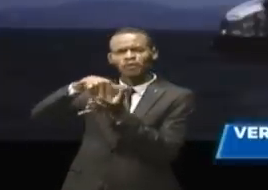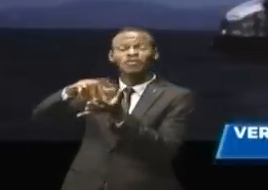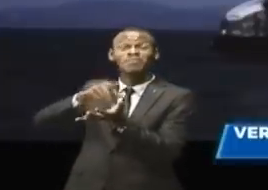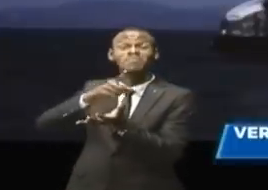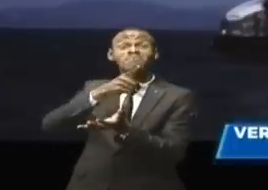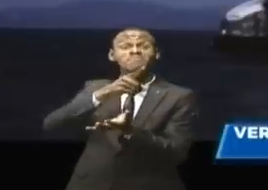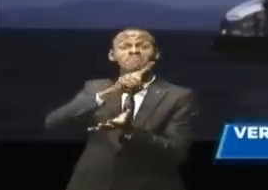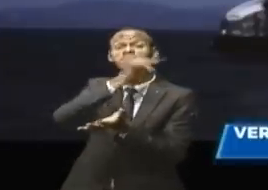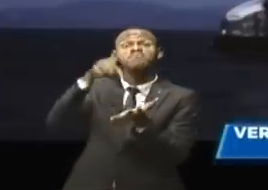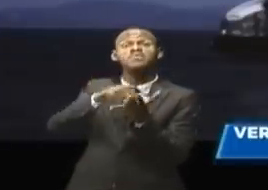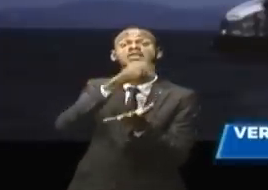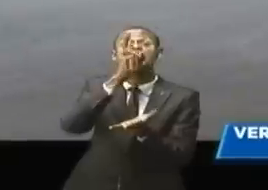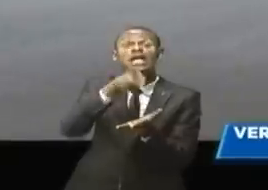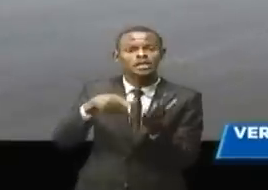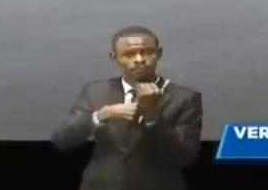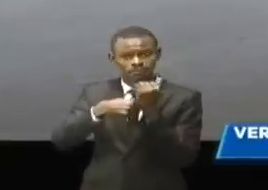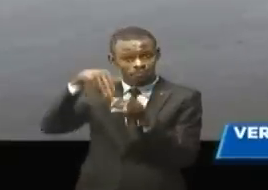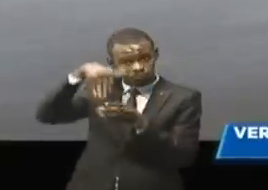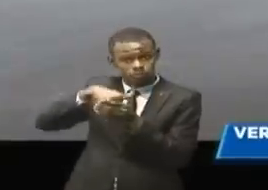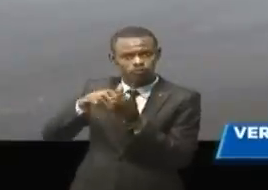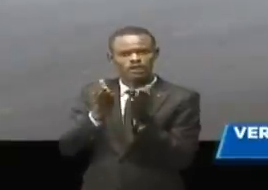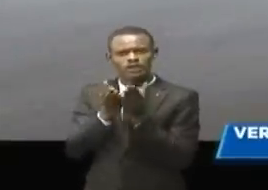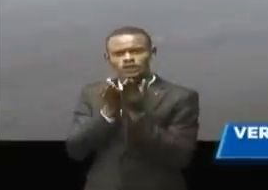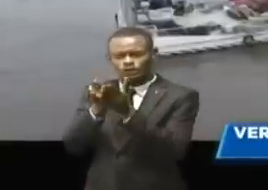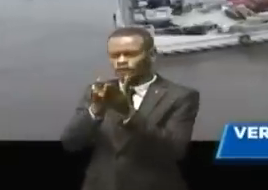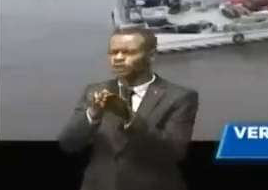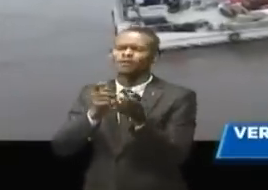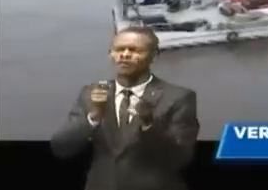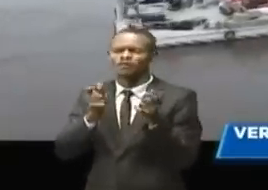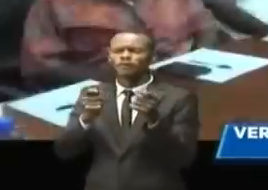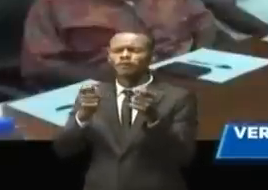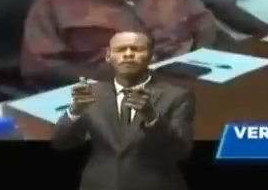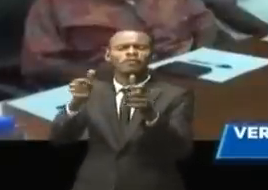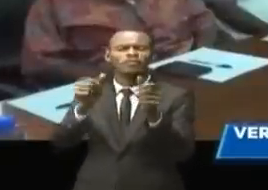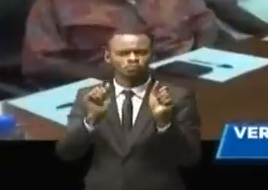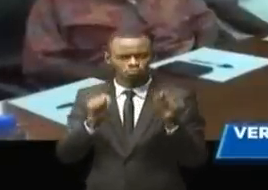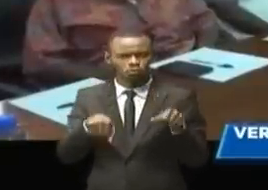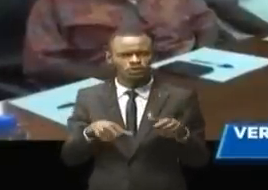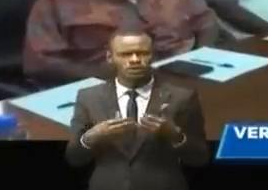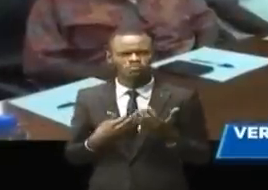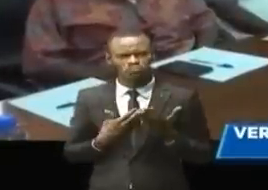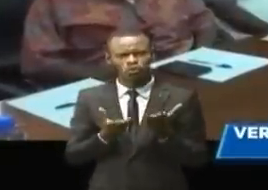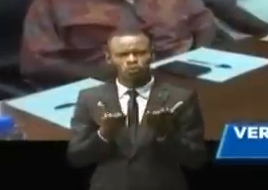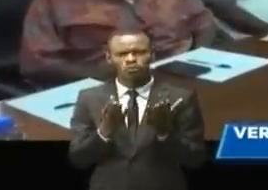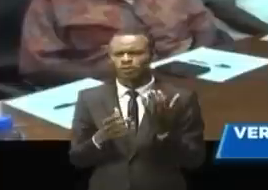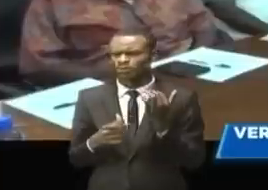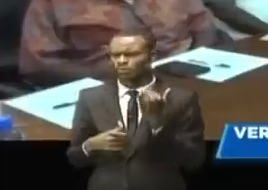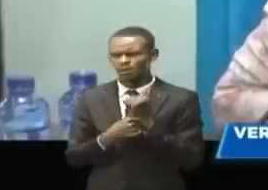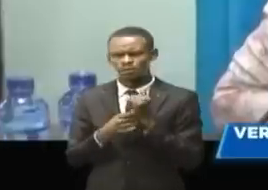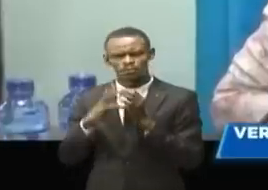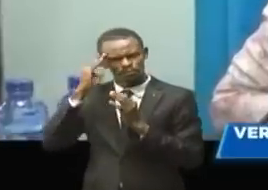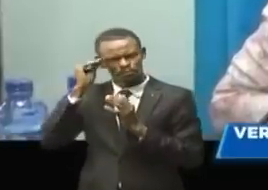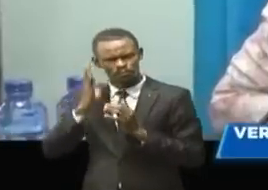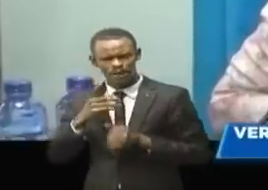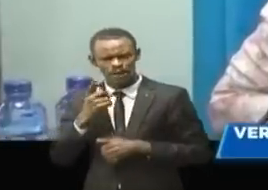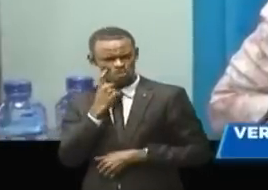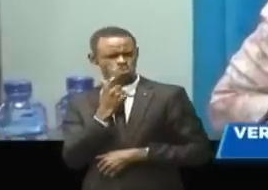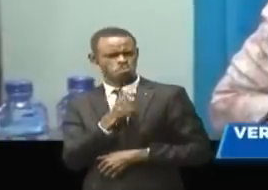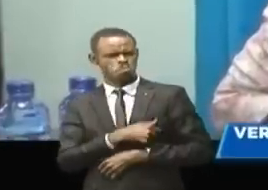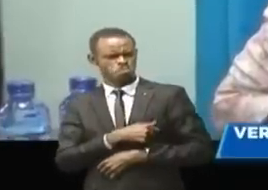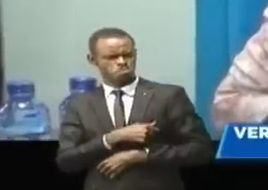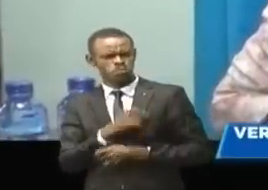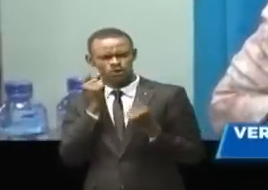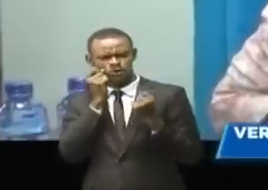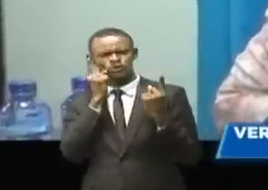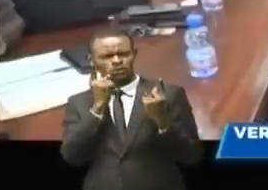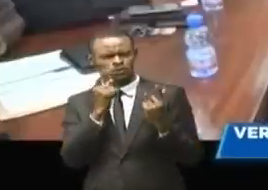montée face à la pression de l'eau à plus de 60 km. Celui-ci semble intéresser les experts comme Maître Marc Ekilali